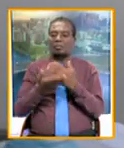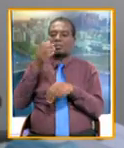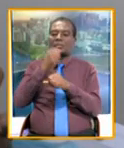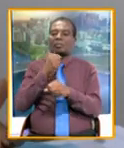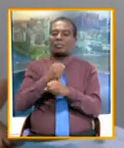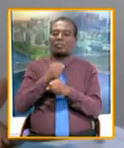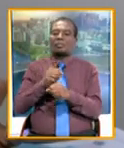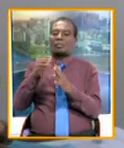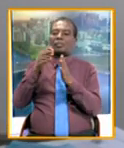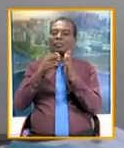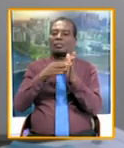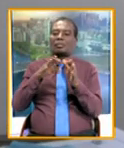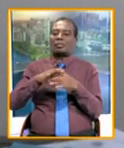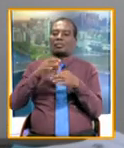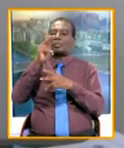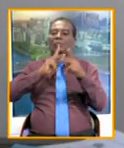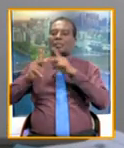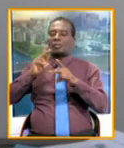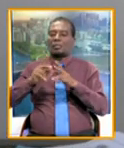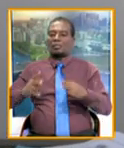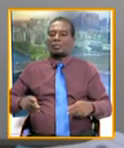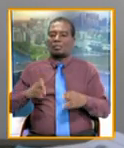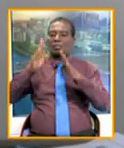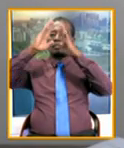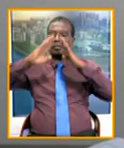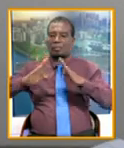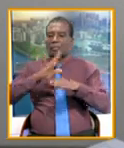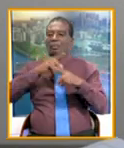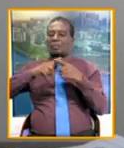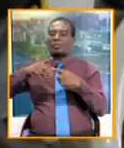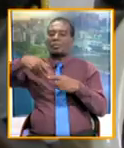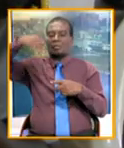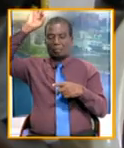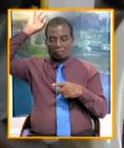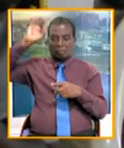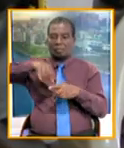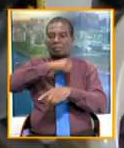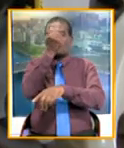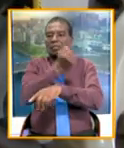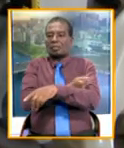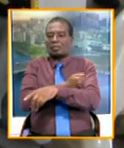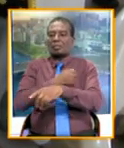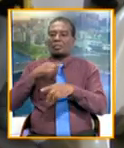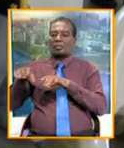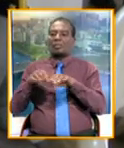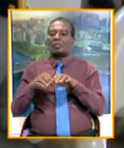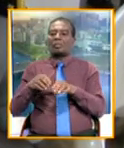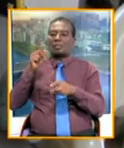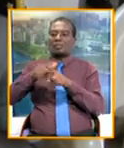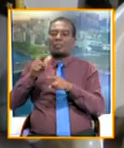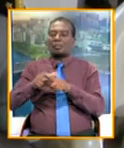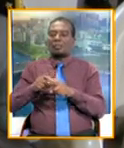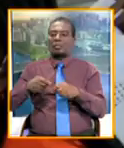l'opération de recensement de la population et de l'habitat. À Ferkessédougou, les autorités préfectorales ont lancé un mot d'ordre